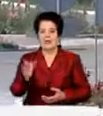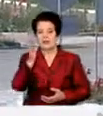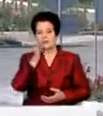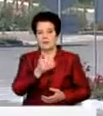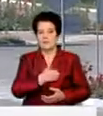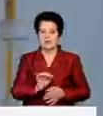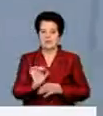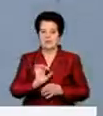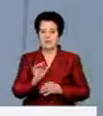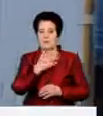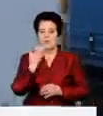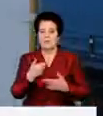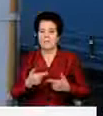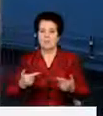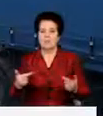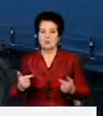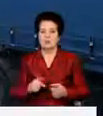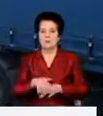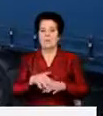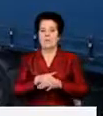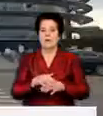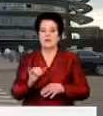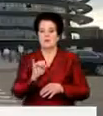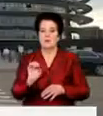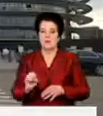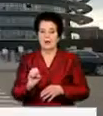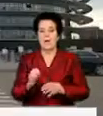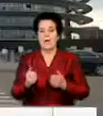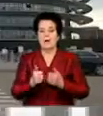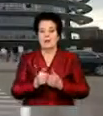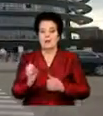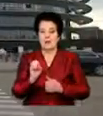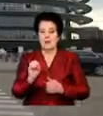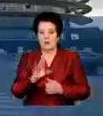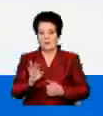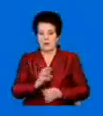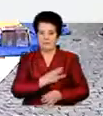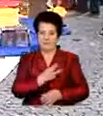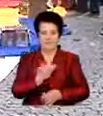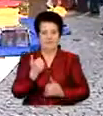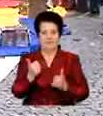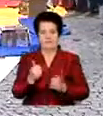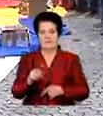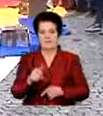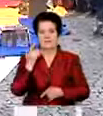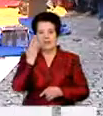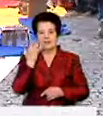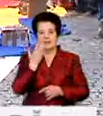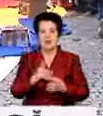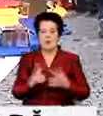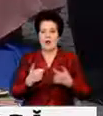Chișinăul vrea să exporte mai multe produse pe piața UE, iar partenerii europeni par încântați de această idee.